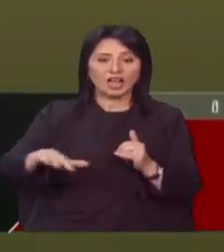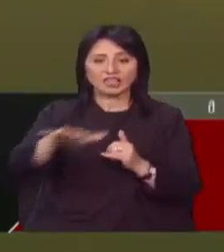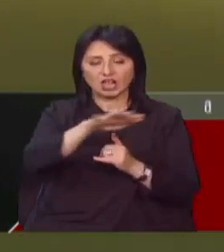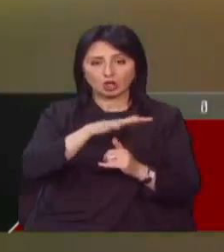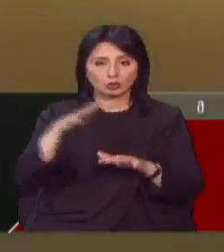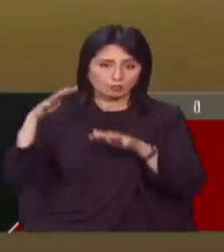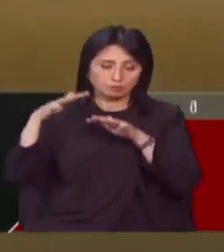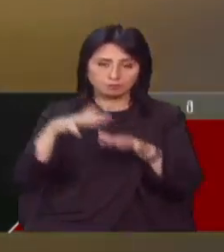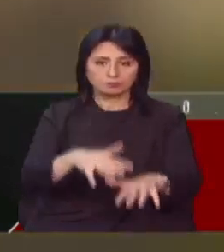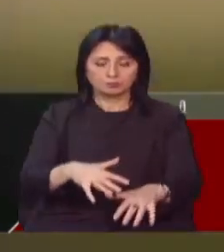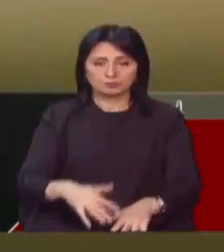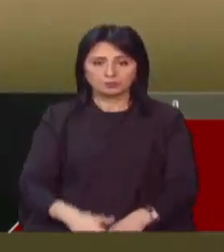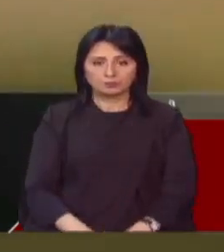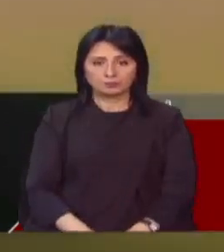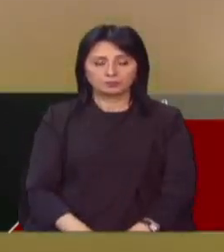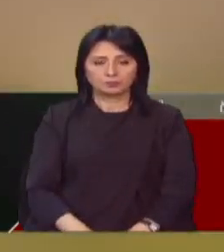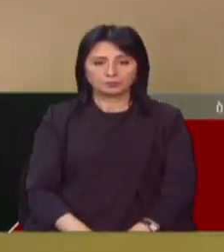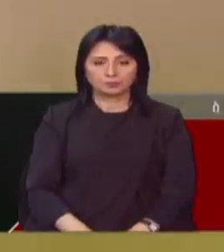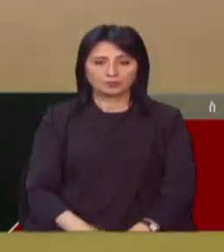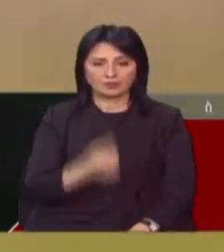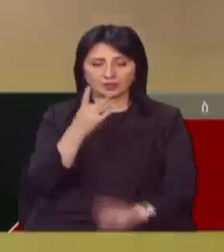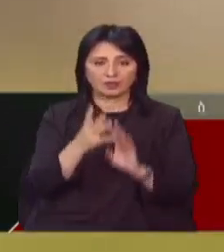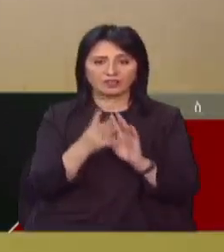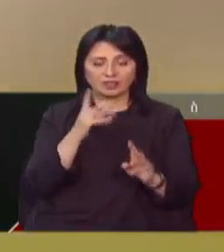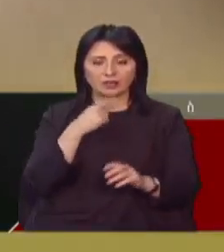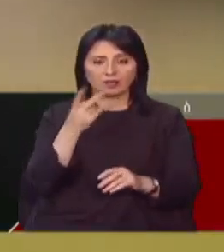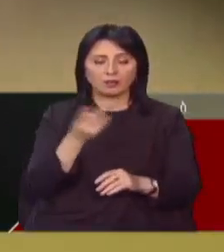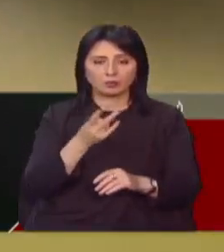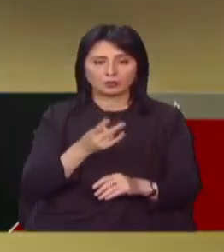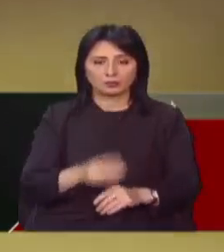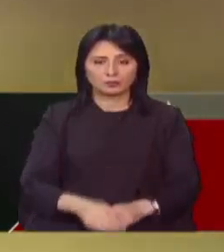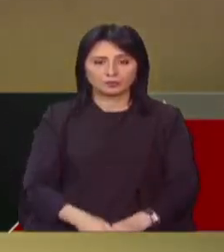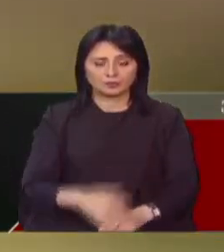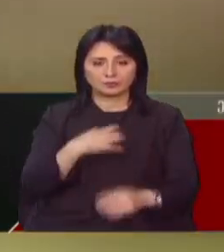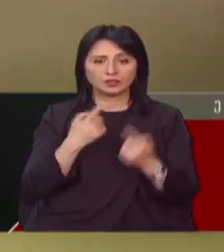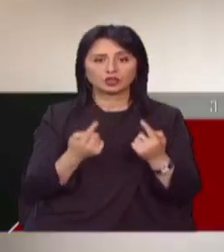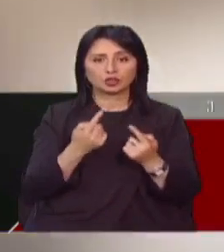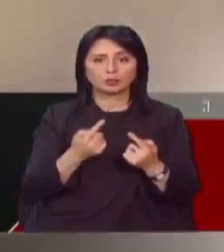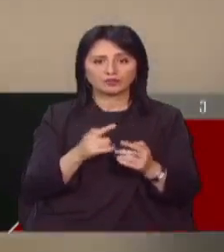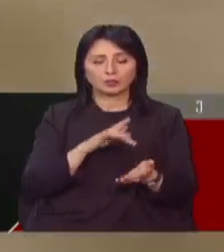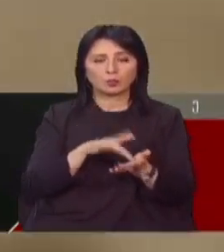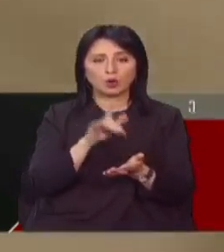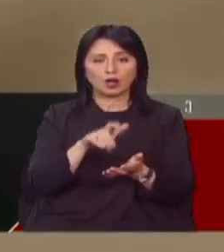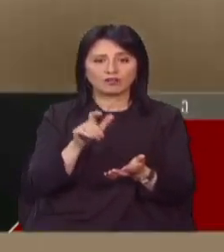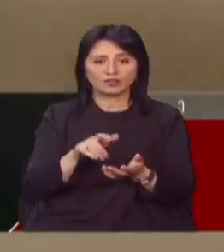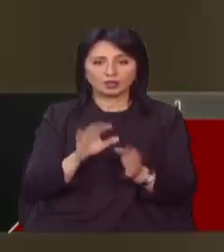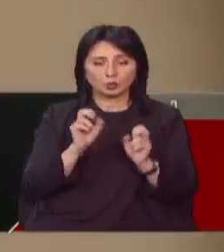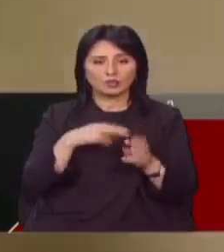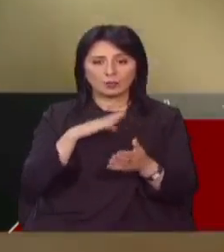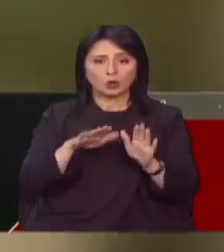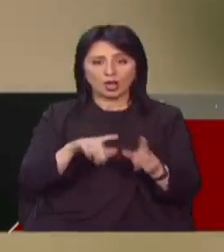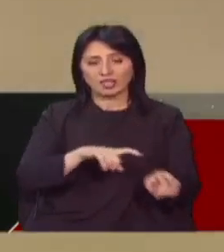მოიცა ღვარცოფულმა მასამ? პირველ რიგში, რა თქმა უნდა, მნიშვნელოვანი არის მოქალაქეები უსაფრთხო